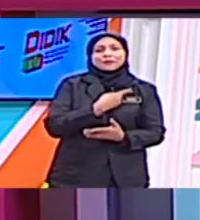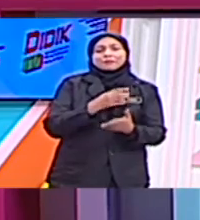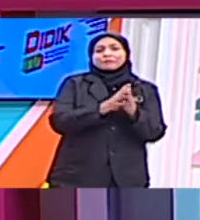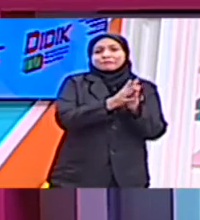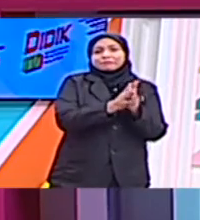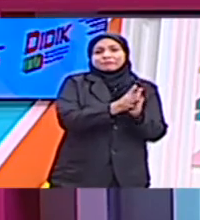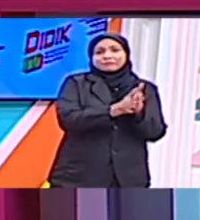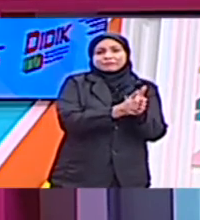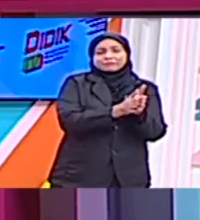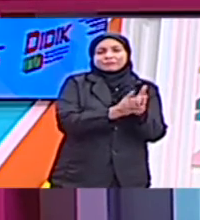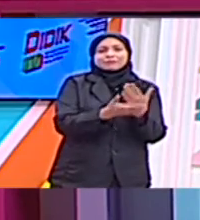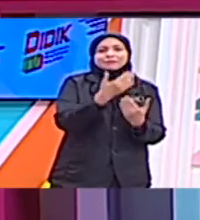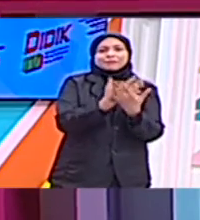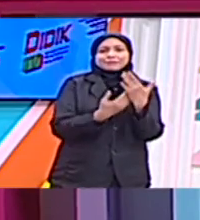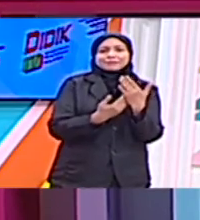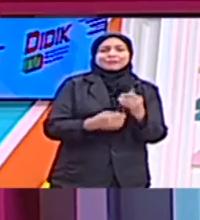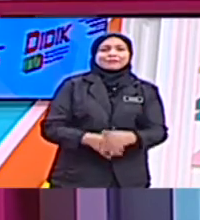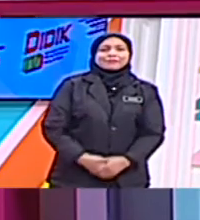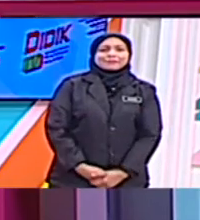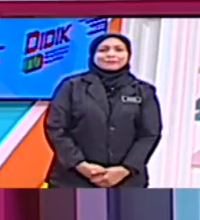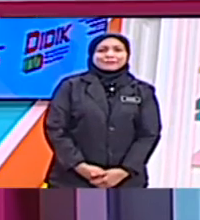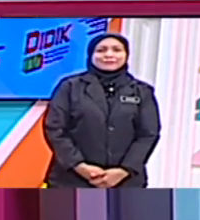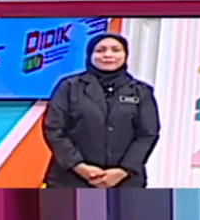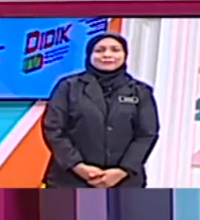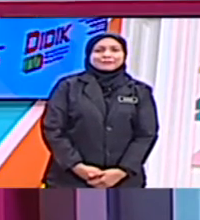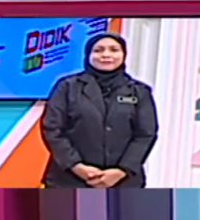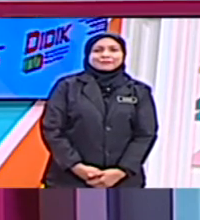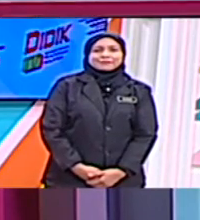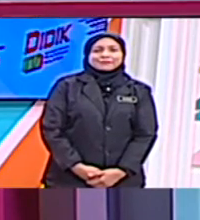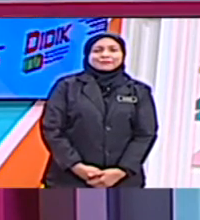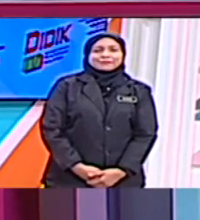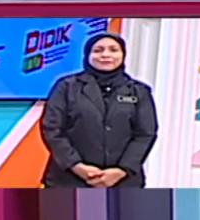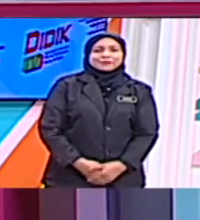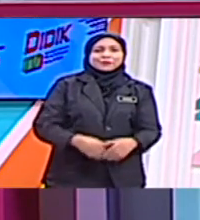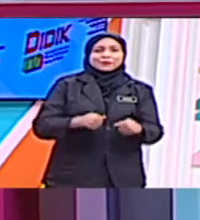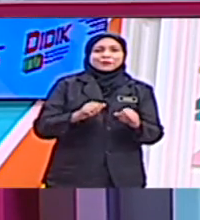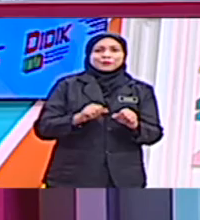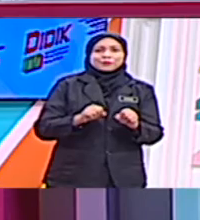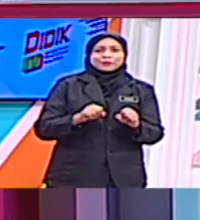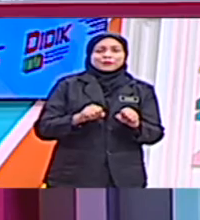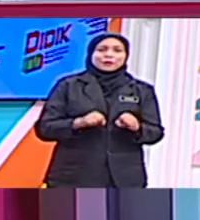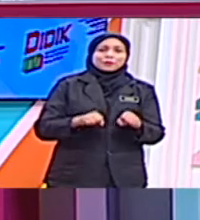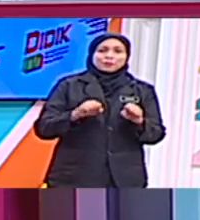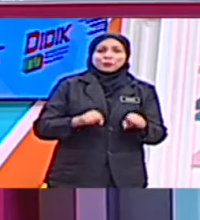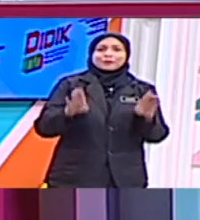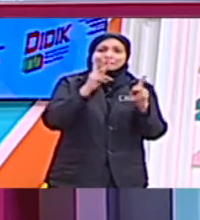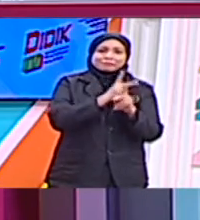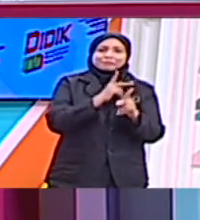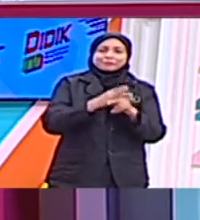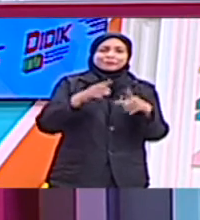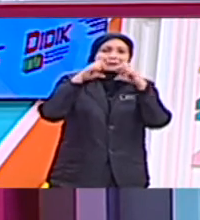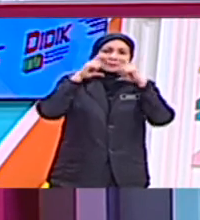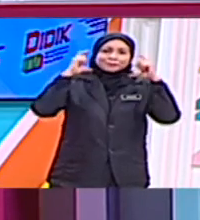boleh ya? Okay, sanitasi tangan dulu. Okey. Okey, dah cikgu boleh pakai pelitup muka dah kita simpan pelitup muka kita ni kat